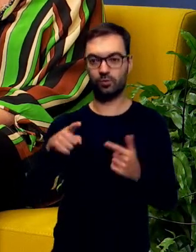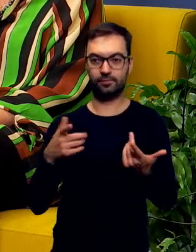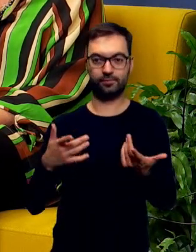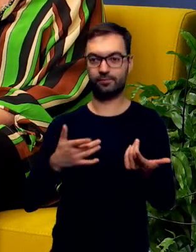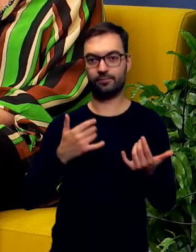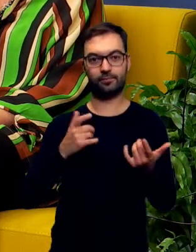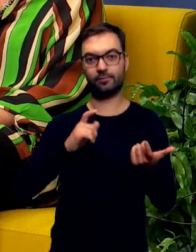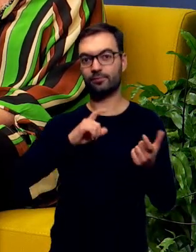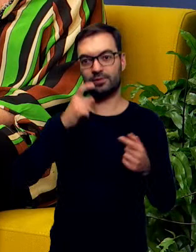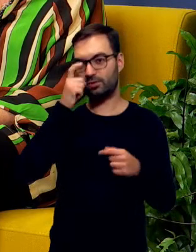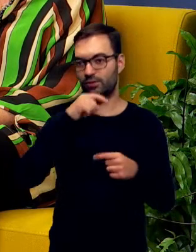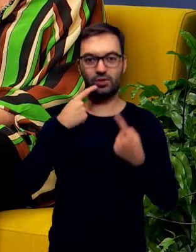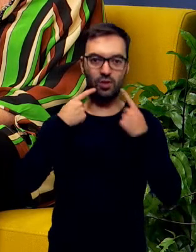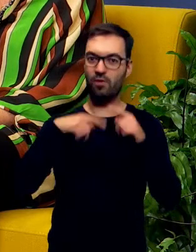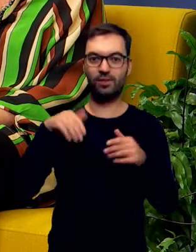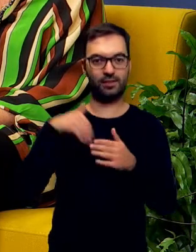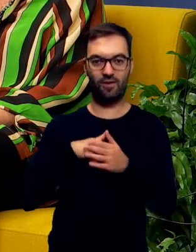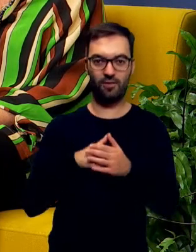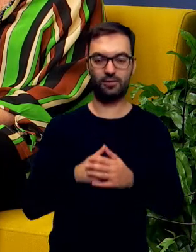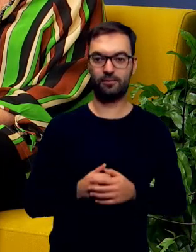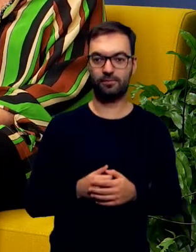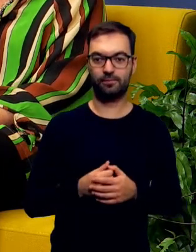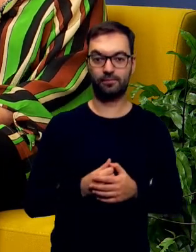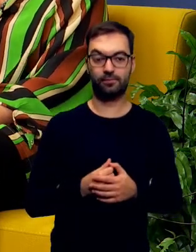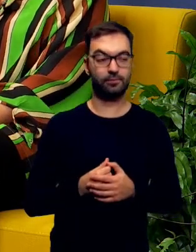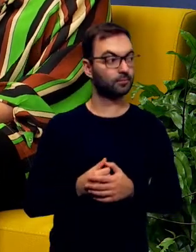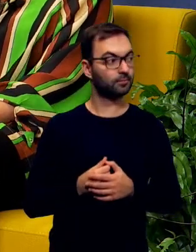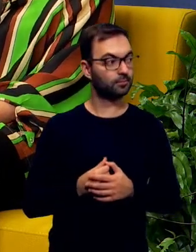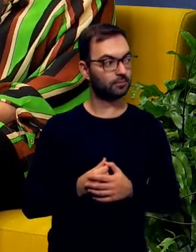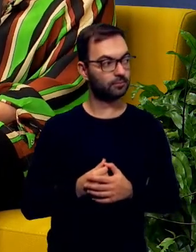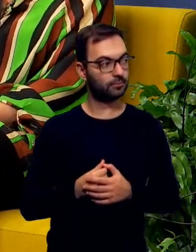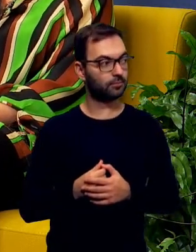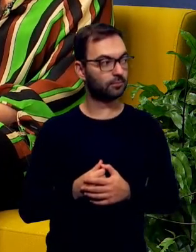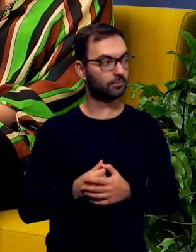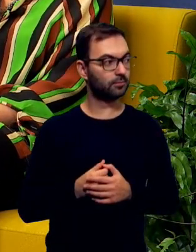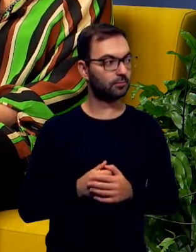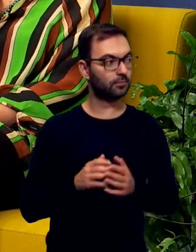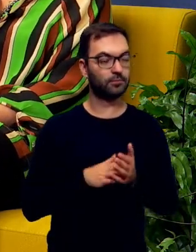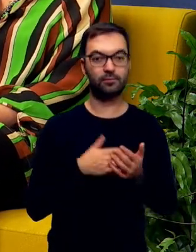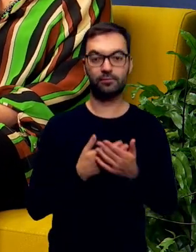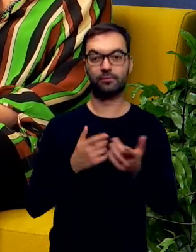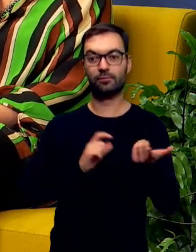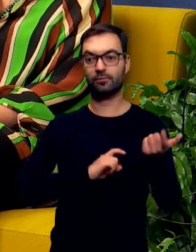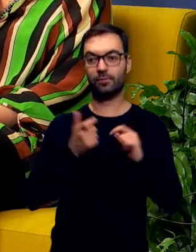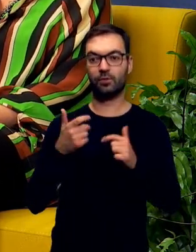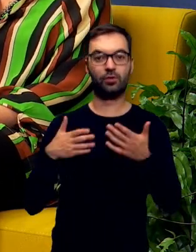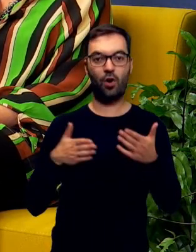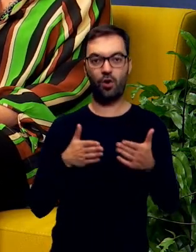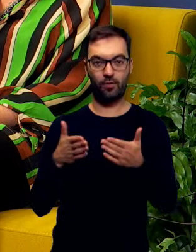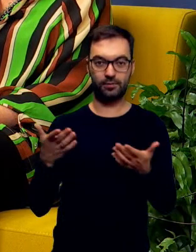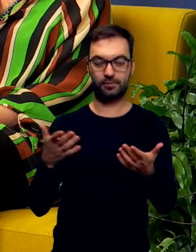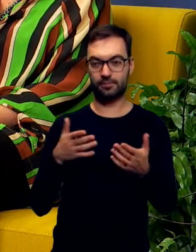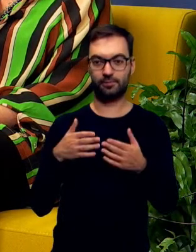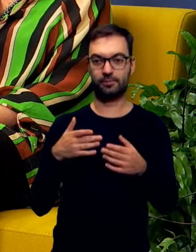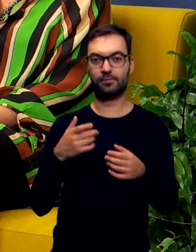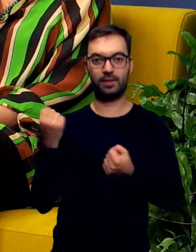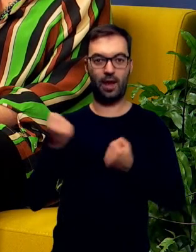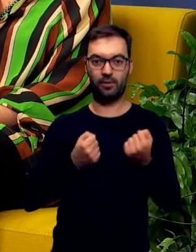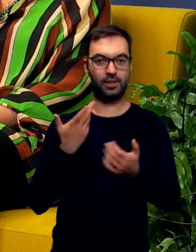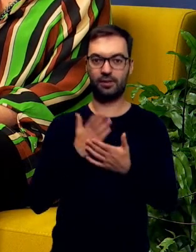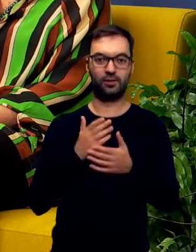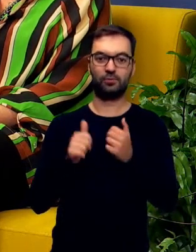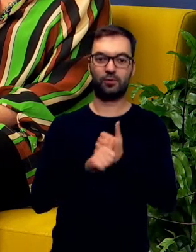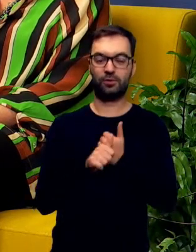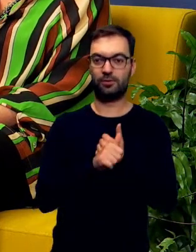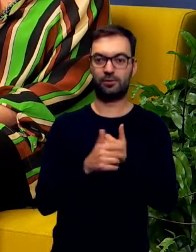do nieodpowiedzialnych, lekkomyślnych zachowań. Mamy przykład wypadków drogowych, do których dochodzi nie tylko